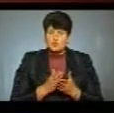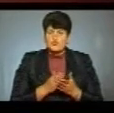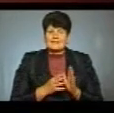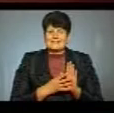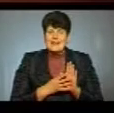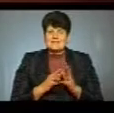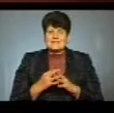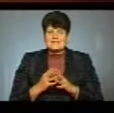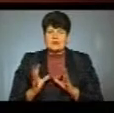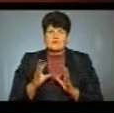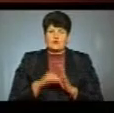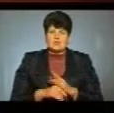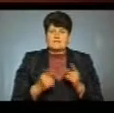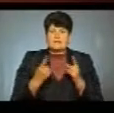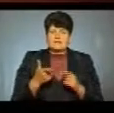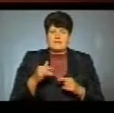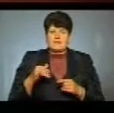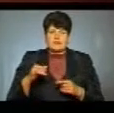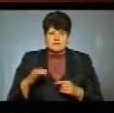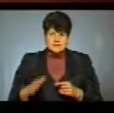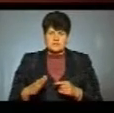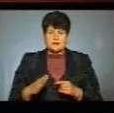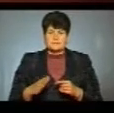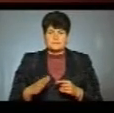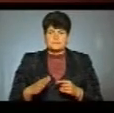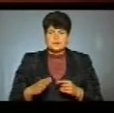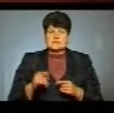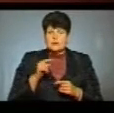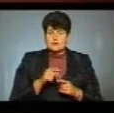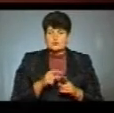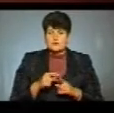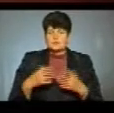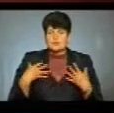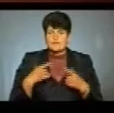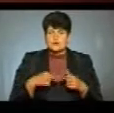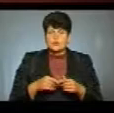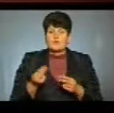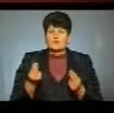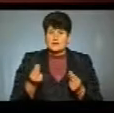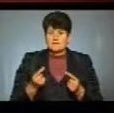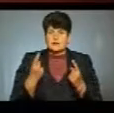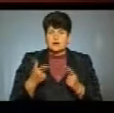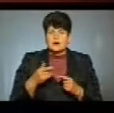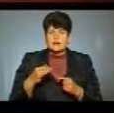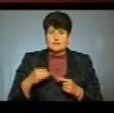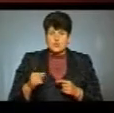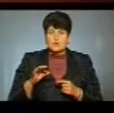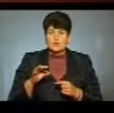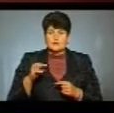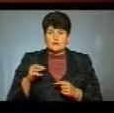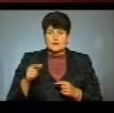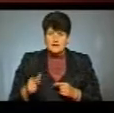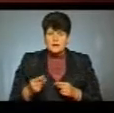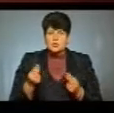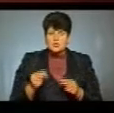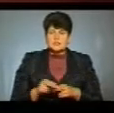сіл, які входять до Великогаївської об'єднаної територіальної громади. За словами начальниці відділу фінансів Великогаївської ОТГ Наталії Бойко, кошти